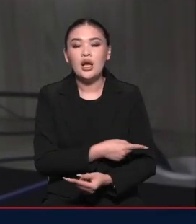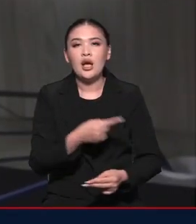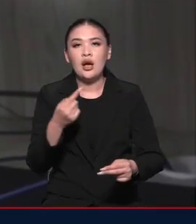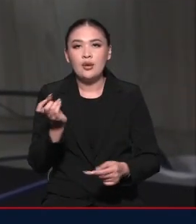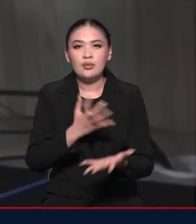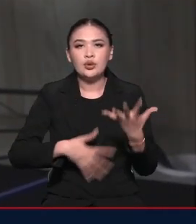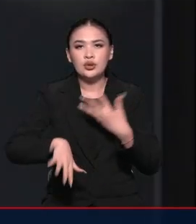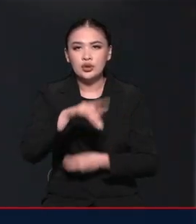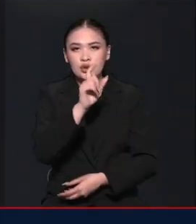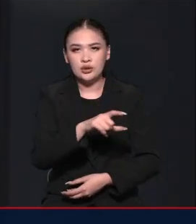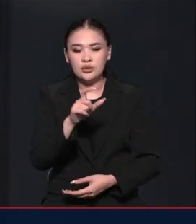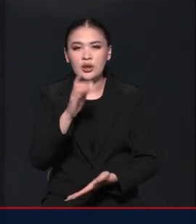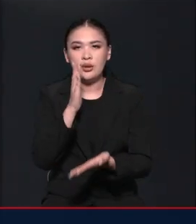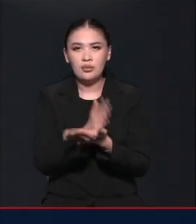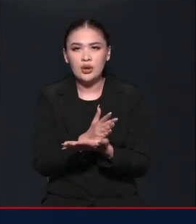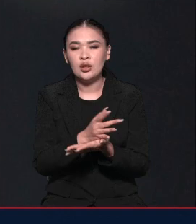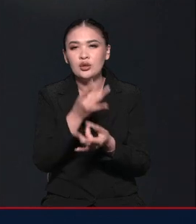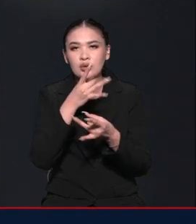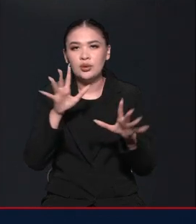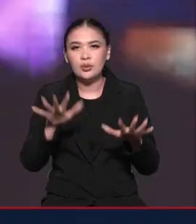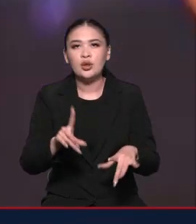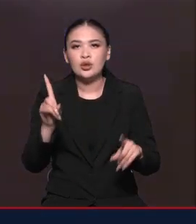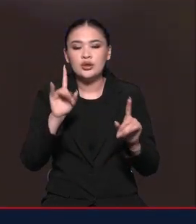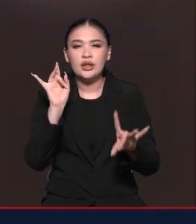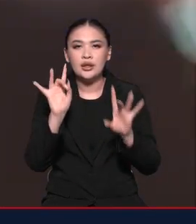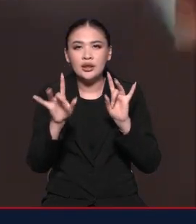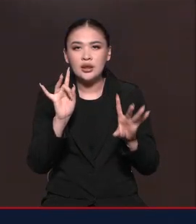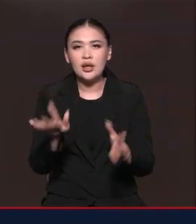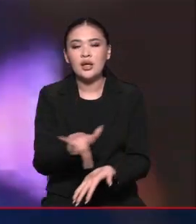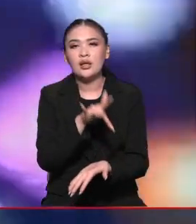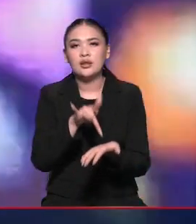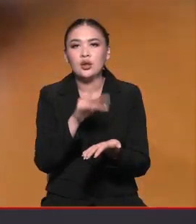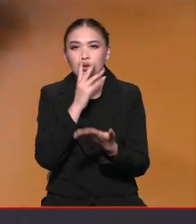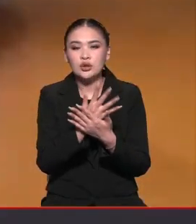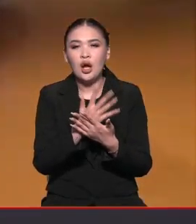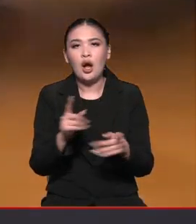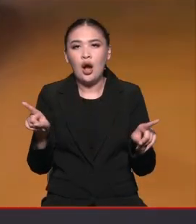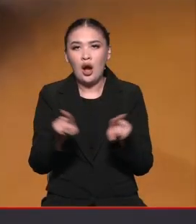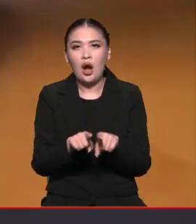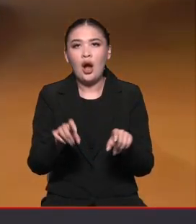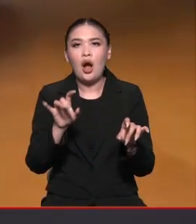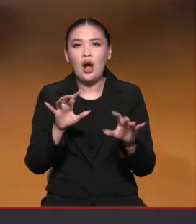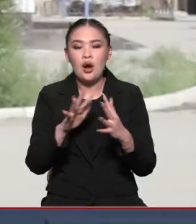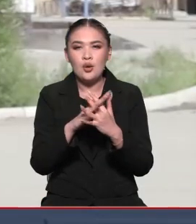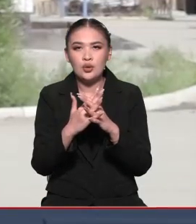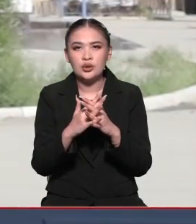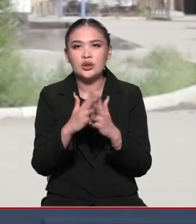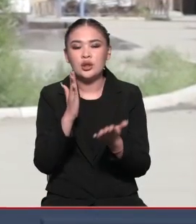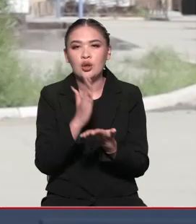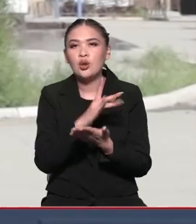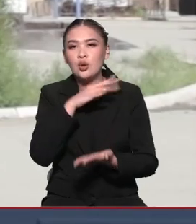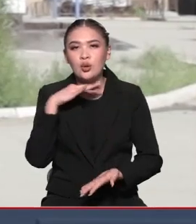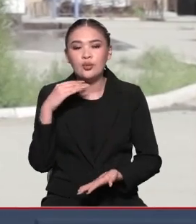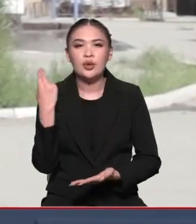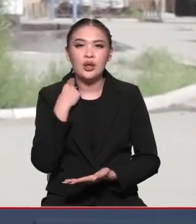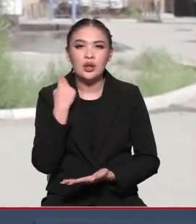барлық өңірінде кездесет. Жарқ жұрқ еткен жарнамадан көз сүрінетін ірі қаланы айтпағанда, ауылда отырып қарызға белшеден батқан ойыншылар көп. Ұлытау